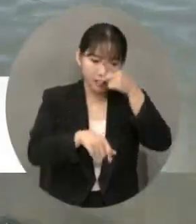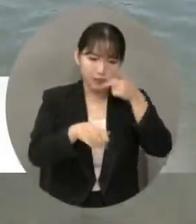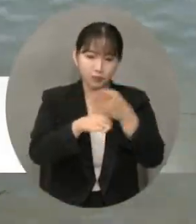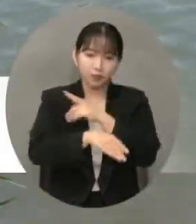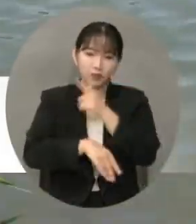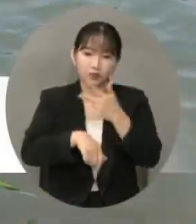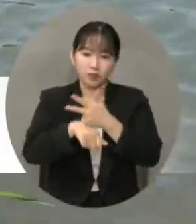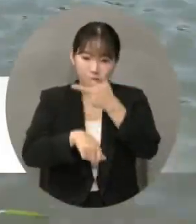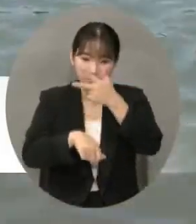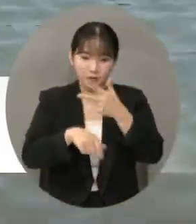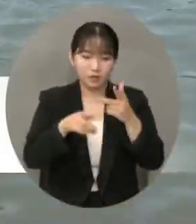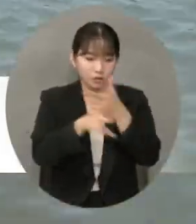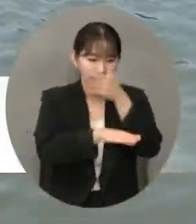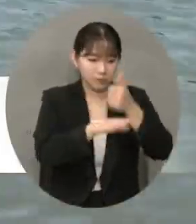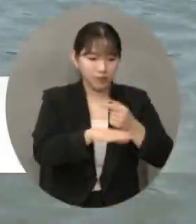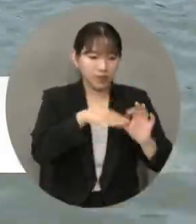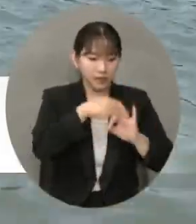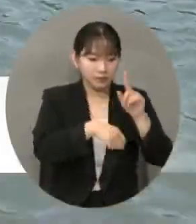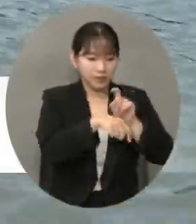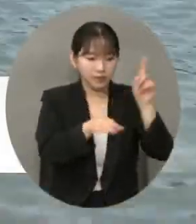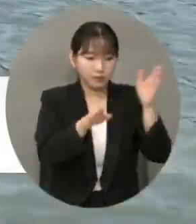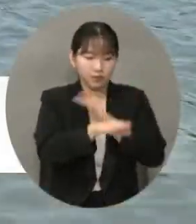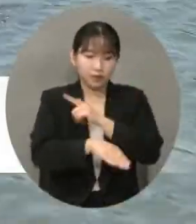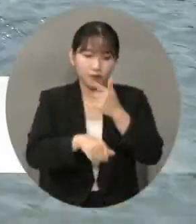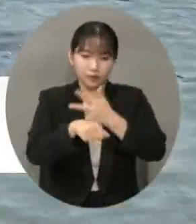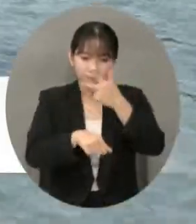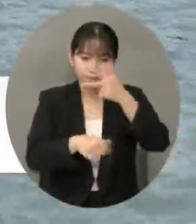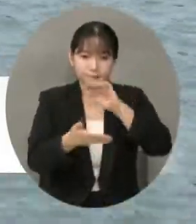오전 11시부터 오후